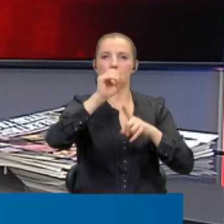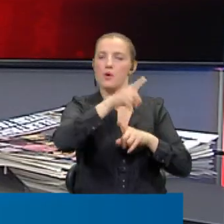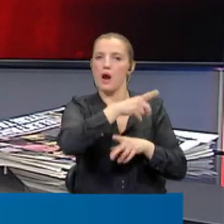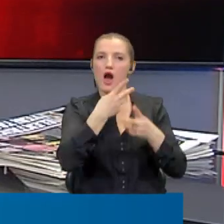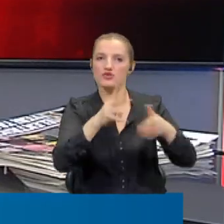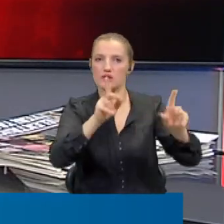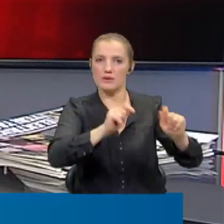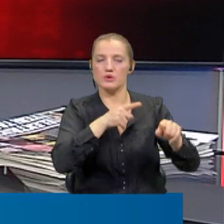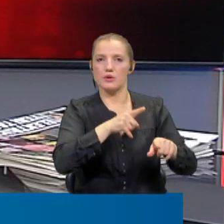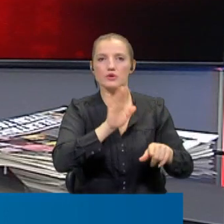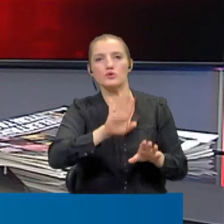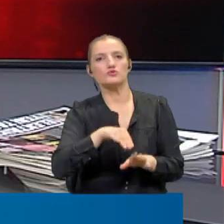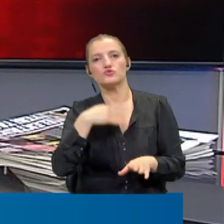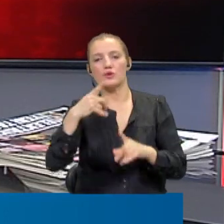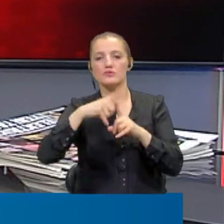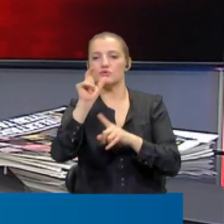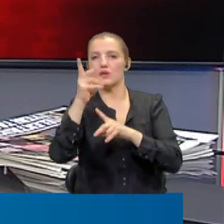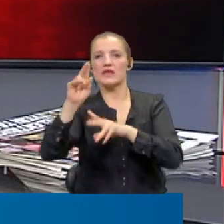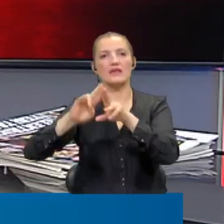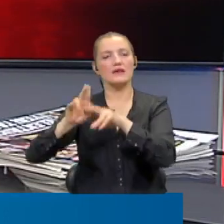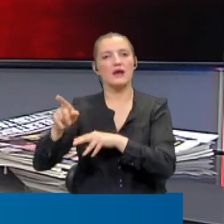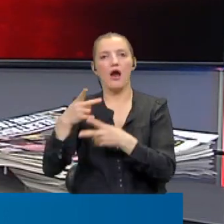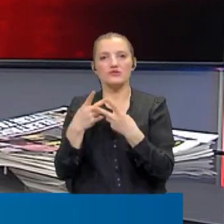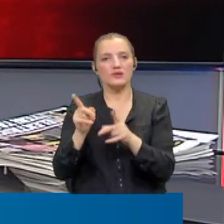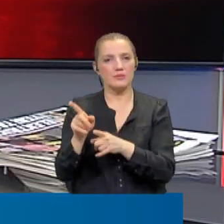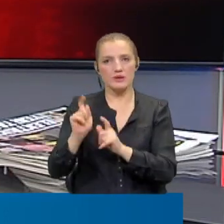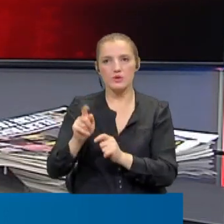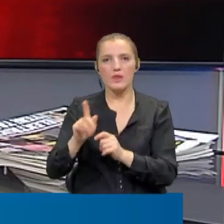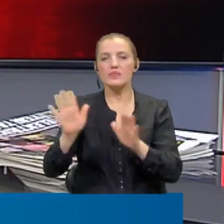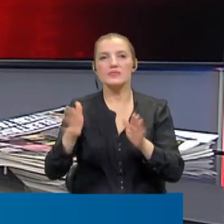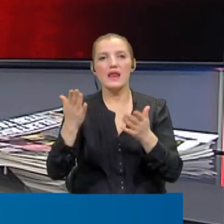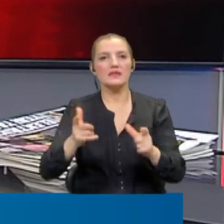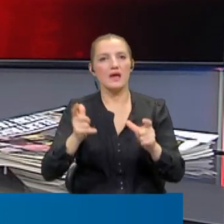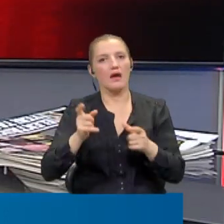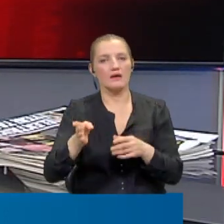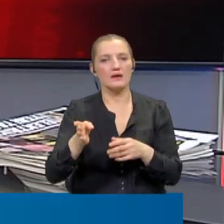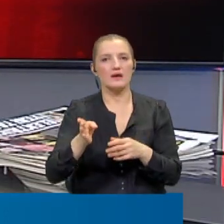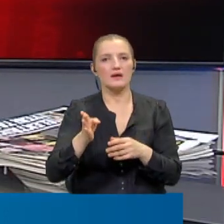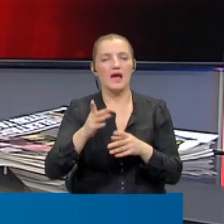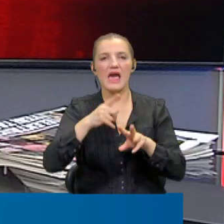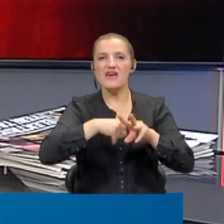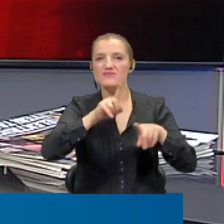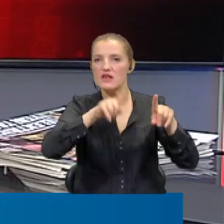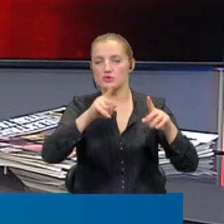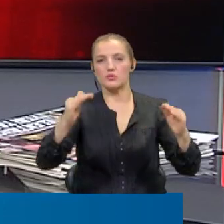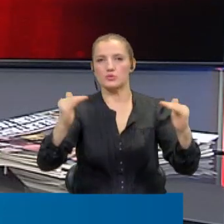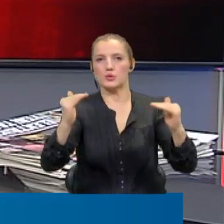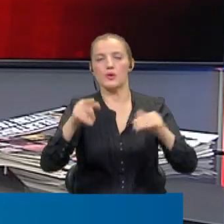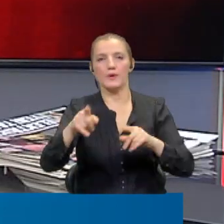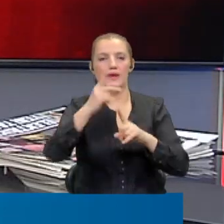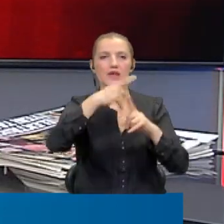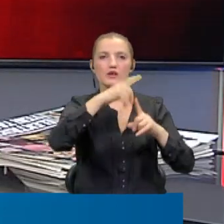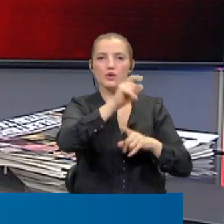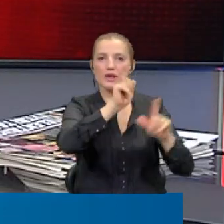açıklama yapıyor Ondan sonrasında ETÜ için yapmış olduğu açıklama neredeyse enflasyon rakamları birbirini tutuyor ve